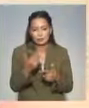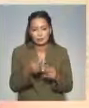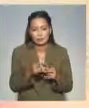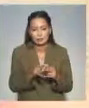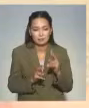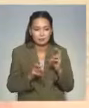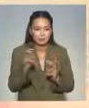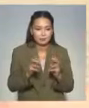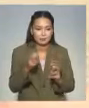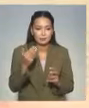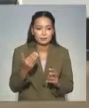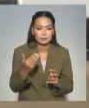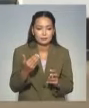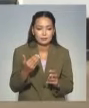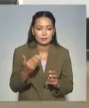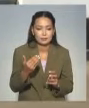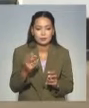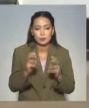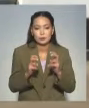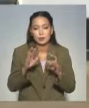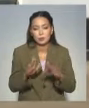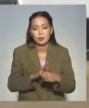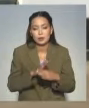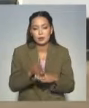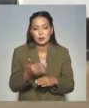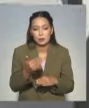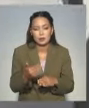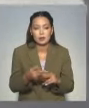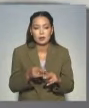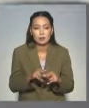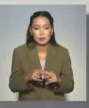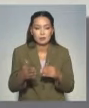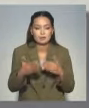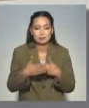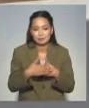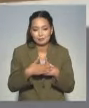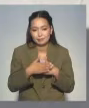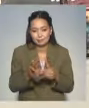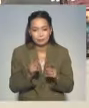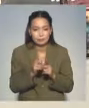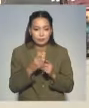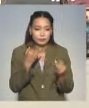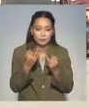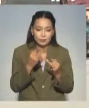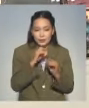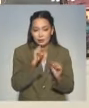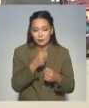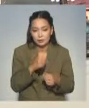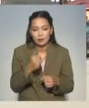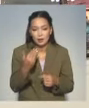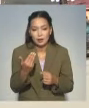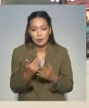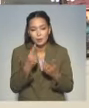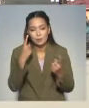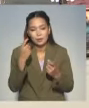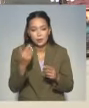бәрі осы удан. Өндіріс орнына барғанымызбен түсірілім тобына қақпадан әр асу мүмкін болмады. Ал жауапты басқармадағылар